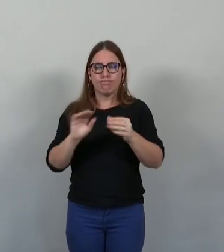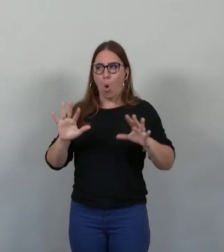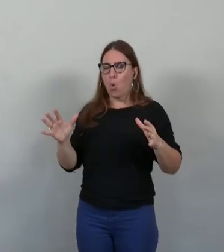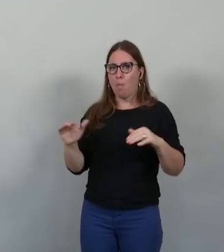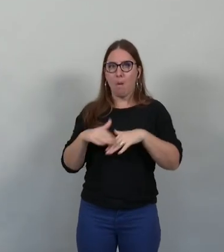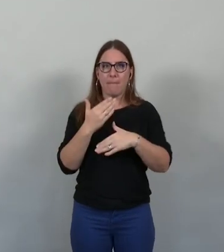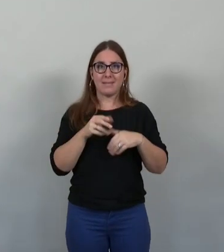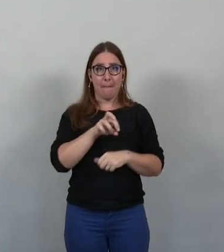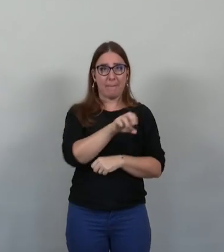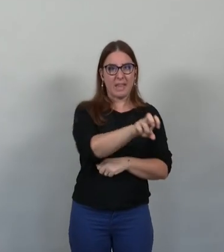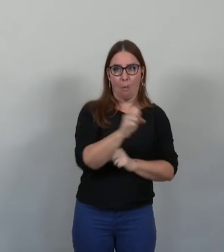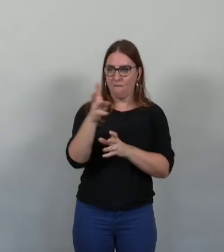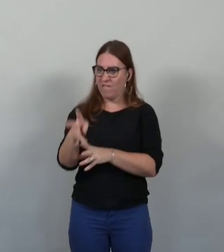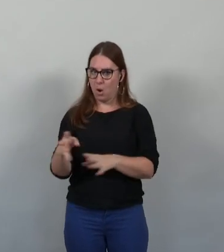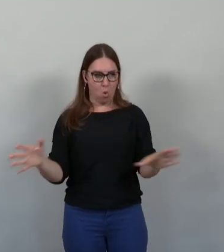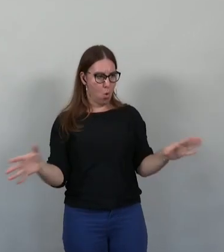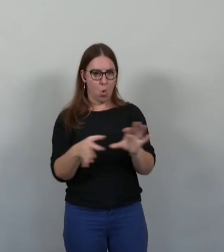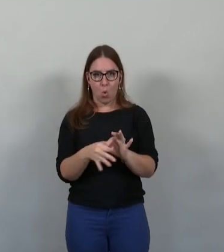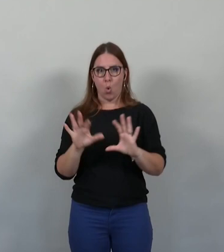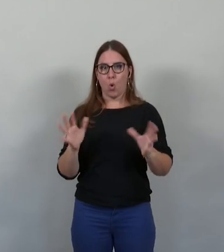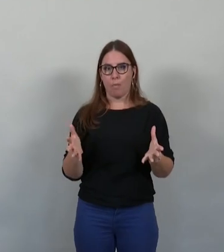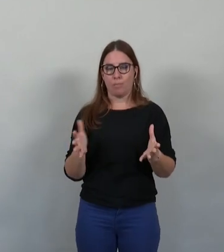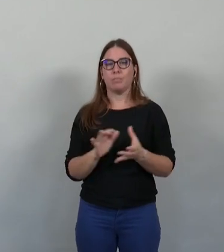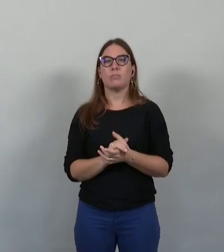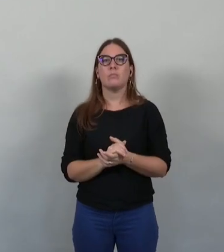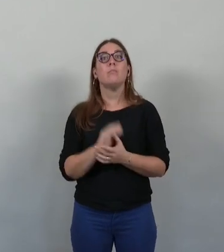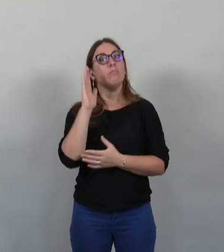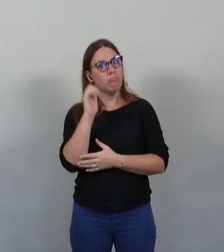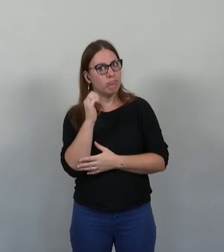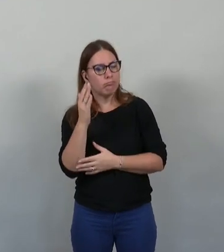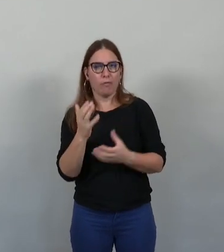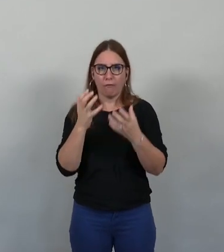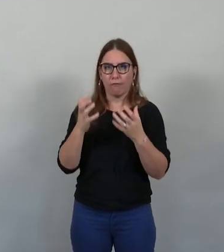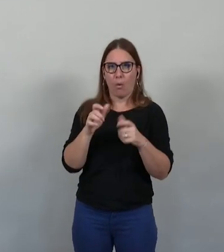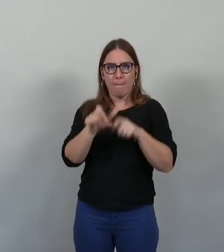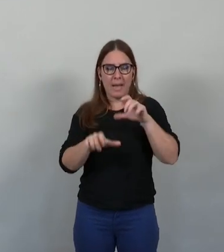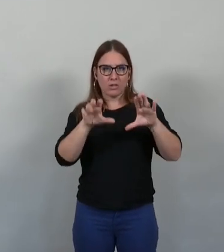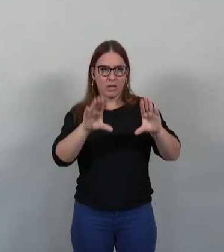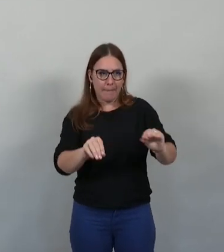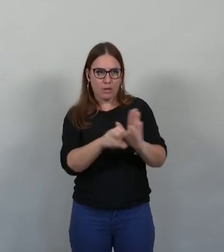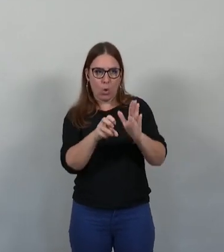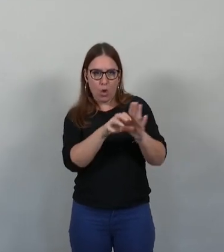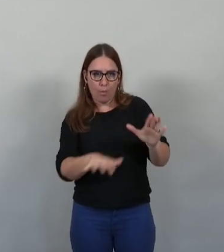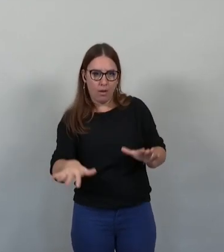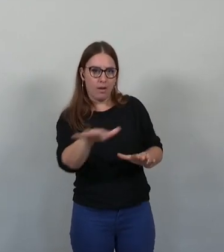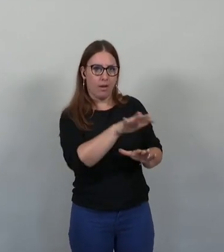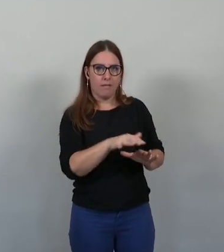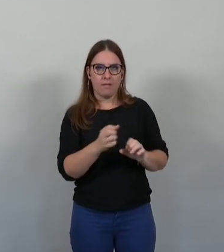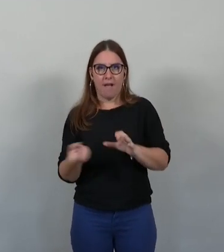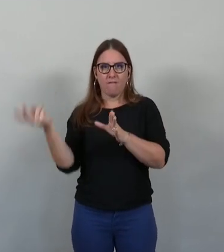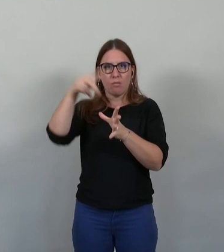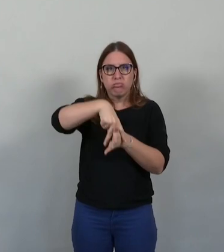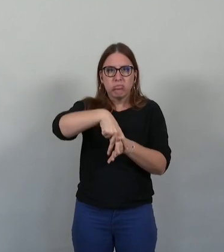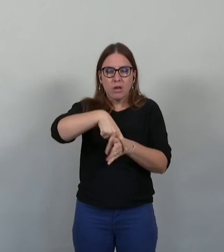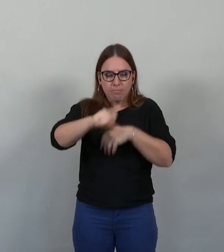les piétons et c'est pour ça que nous voulons partout avant tout que les grenoboises et grenobois qui montent sur un vélo